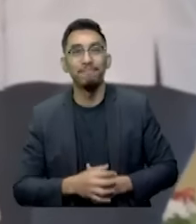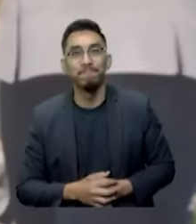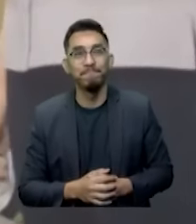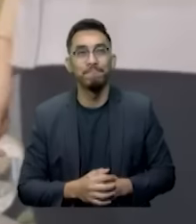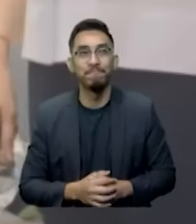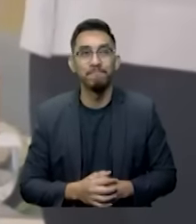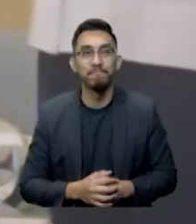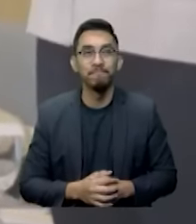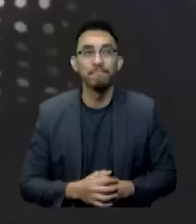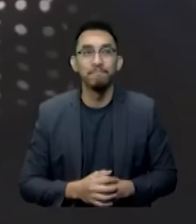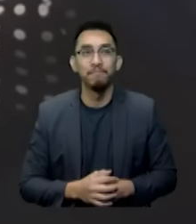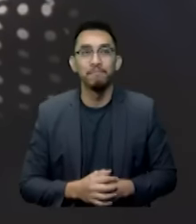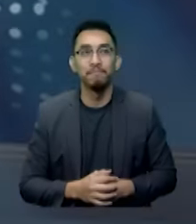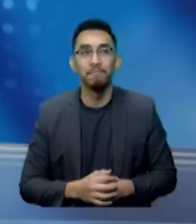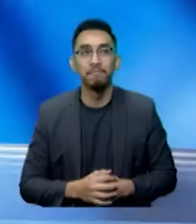Ayus melaporkan.